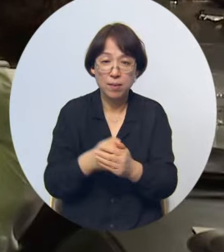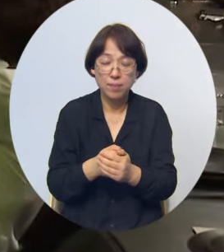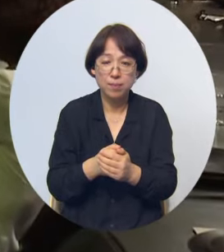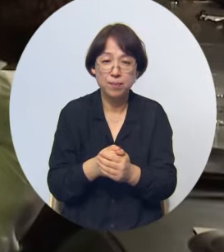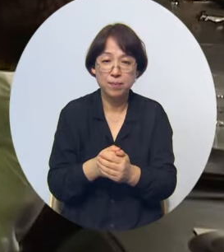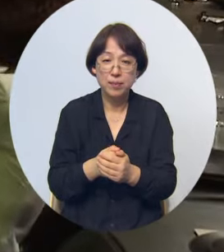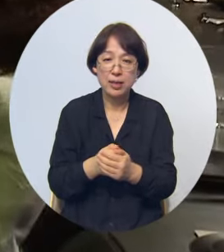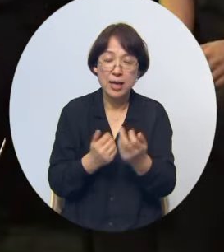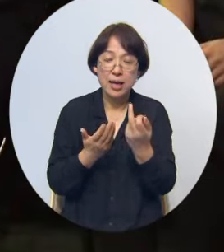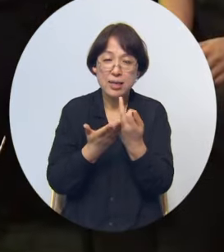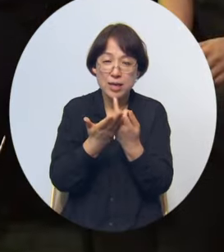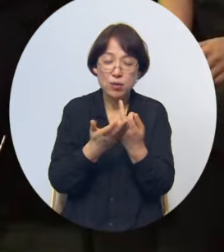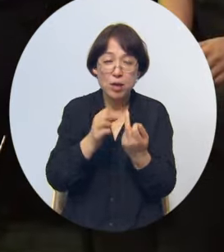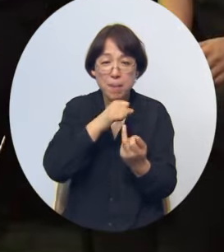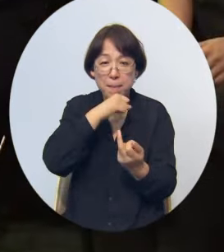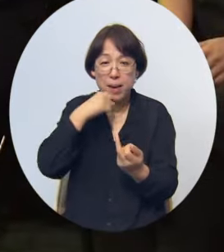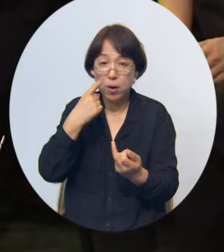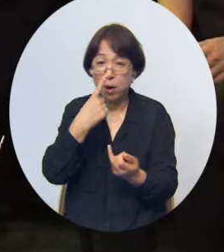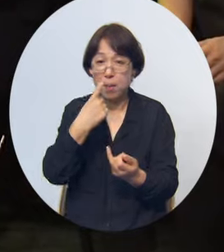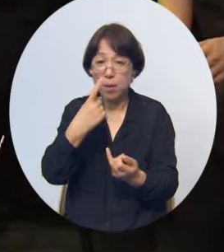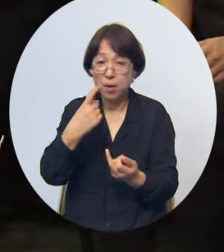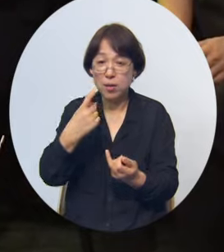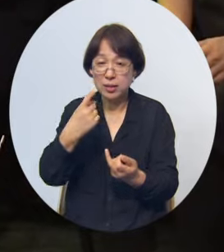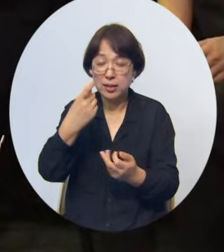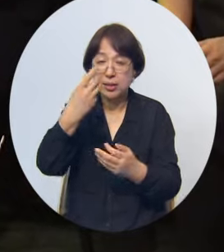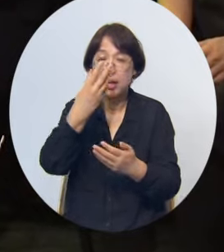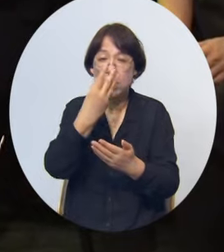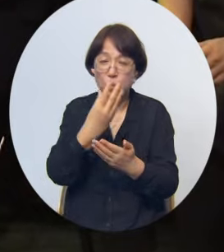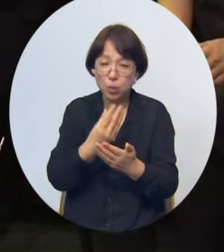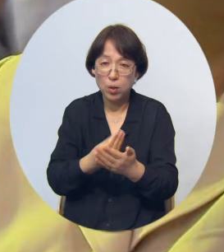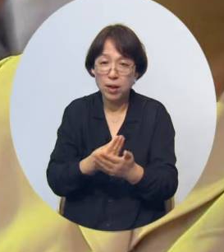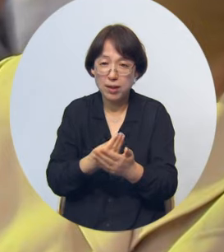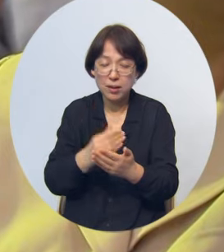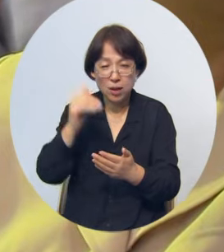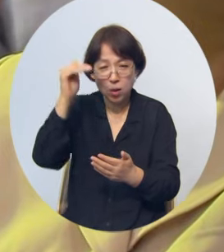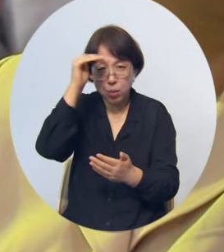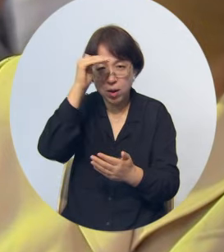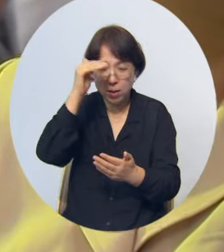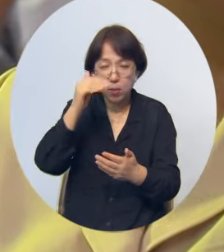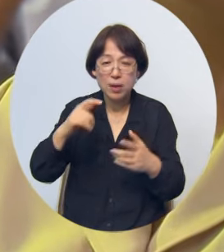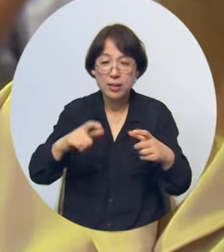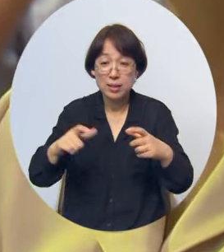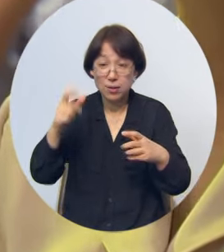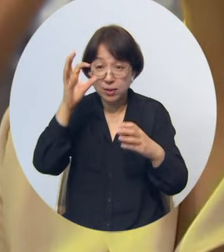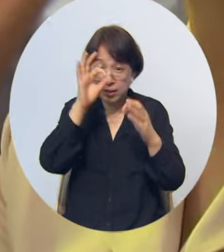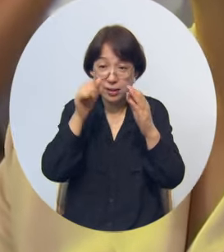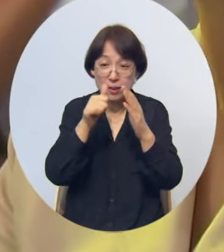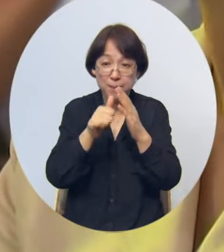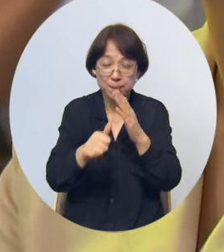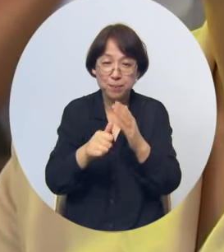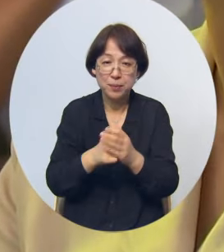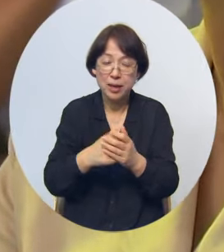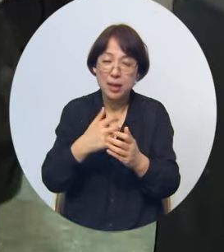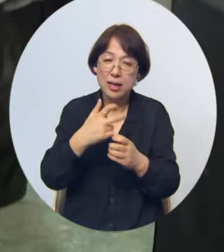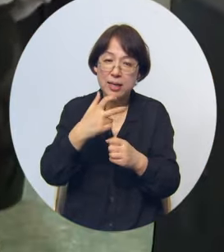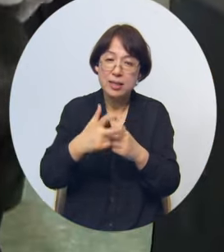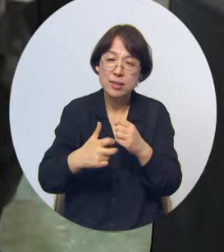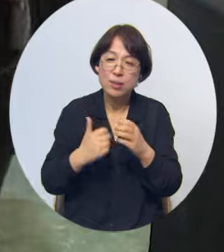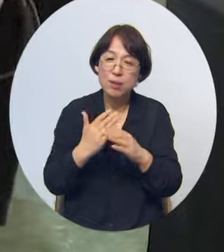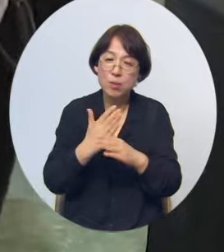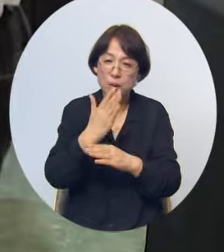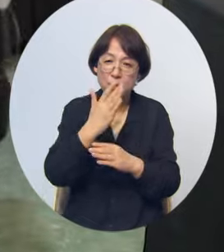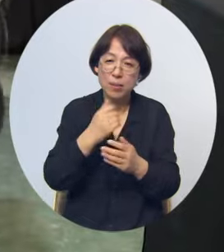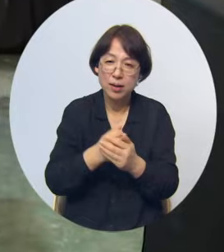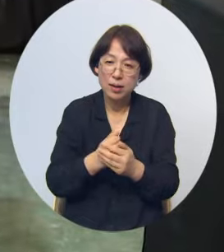이어 제주의 맛과 멋이 녹아있는 관광지를 찾았습니다. 70년 넘게 제주에서 물질을 해온